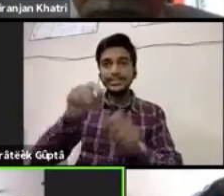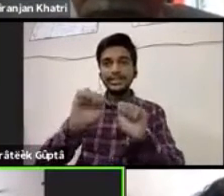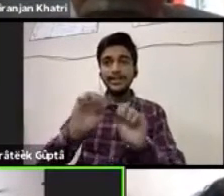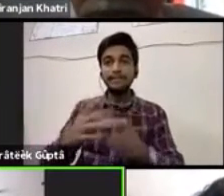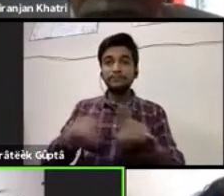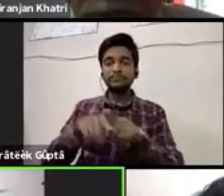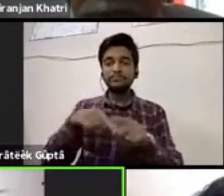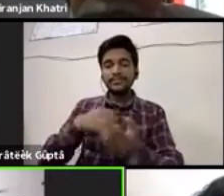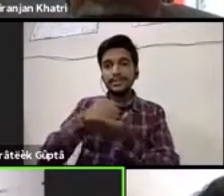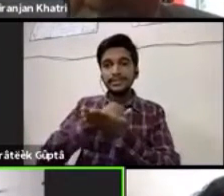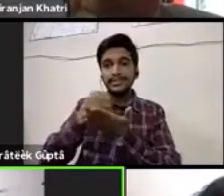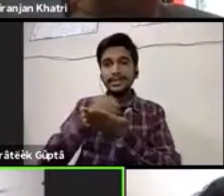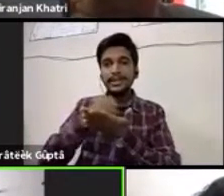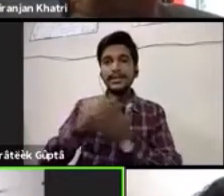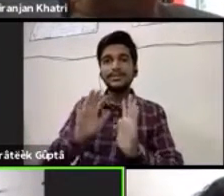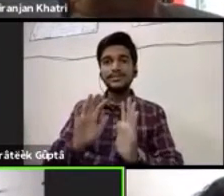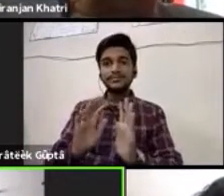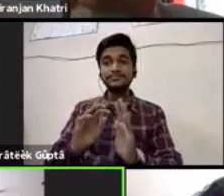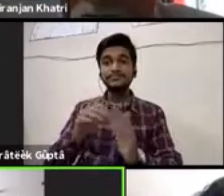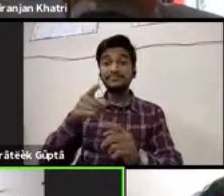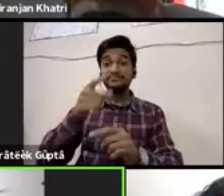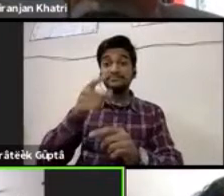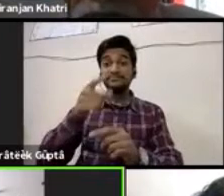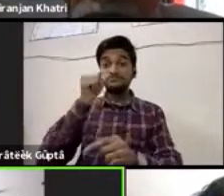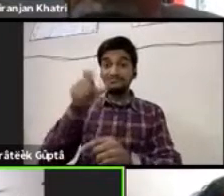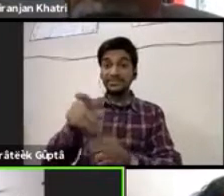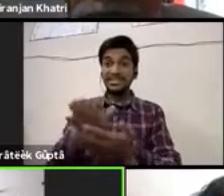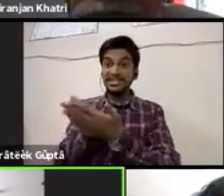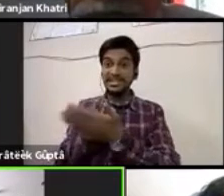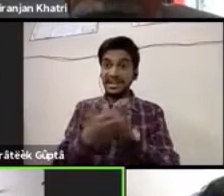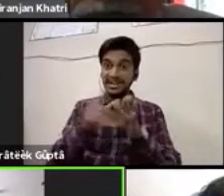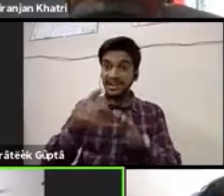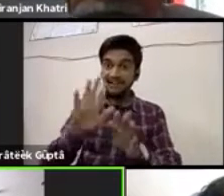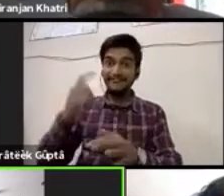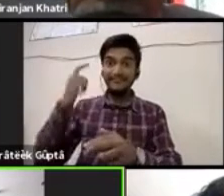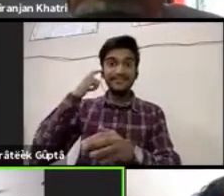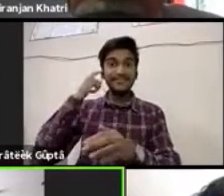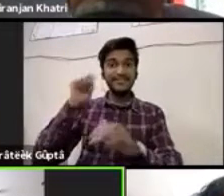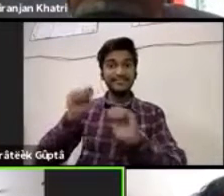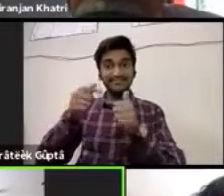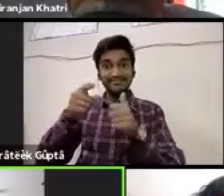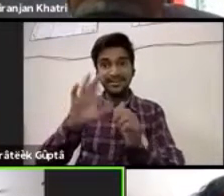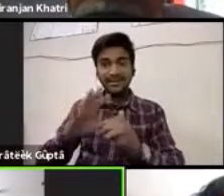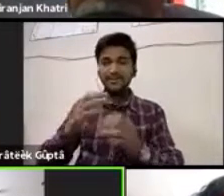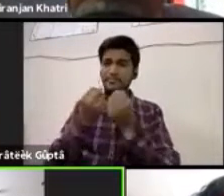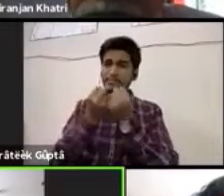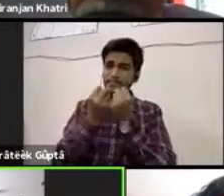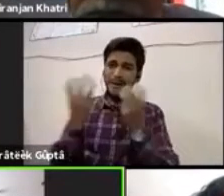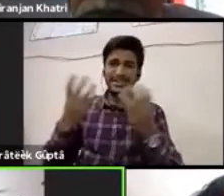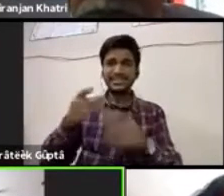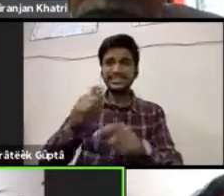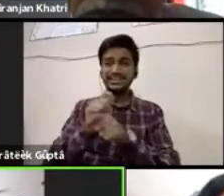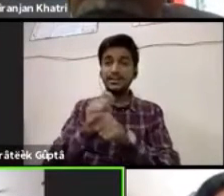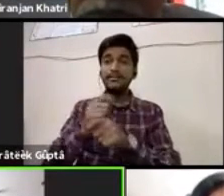मैं तो क्रिकेट खेलती थी, स्विम करती थी, बहुत कुछ करती थी। फिर 18